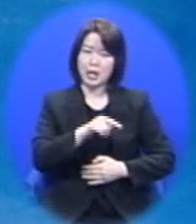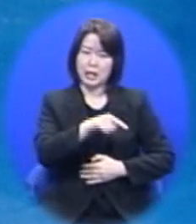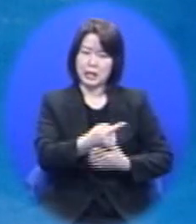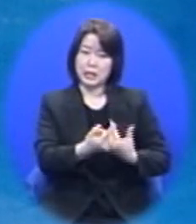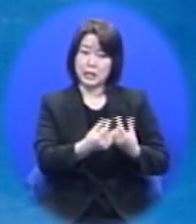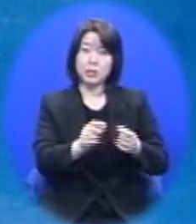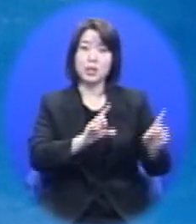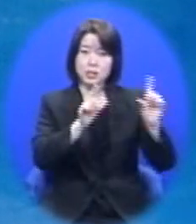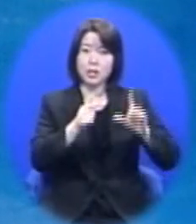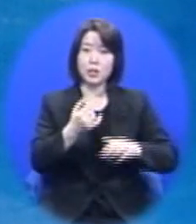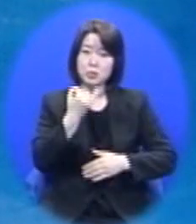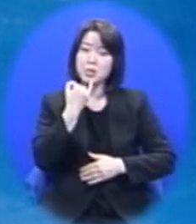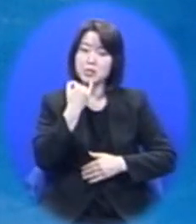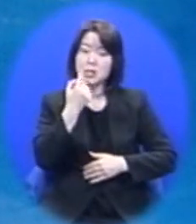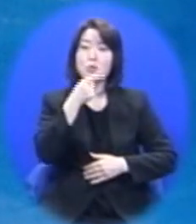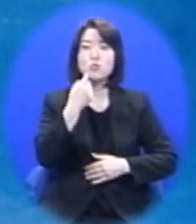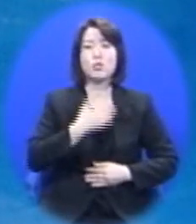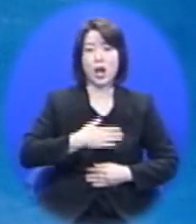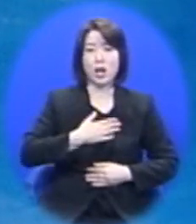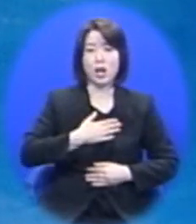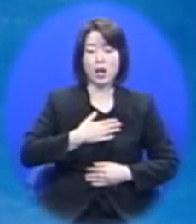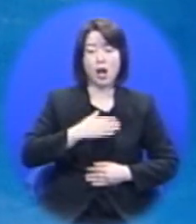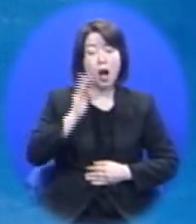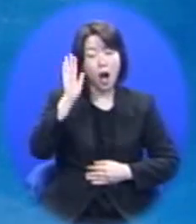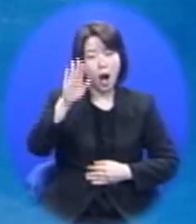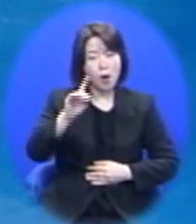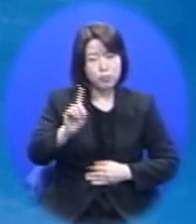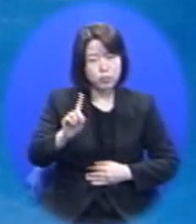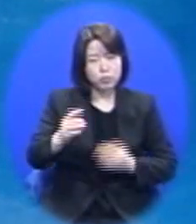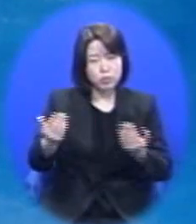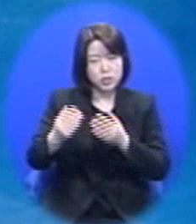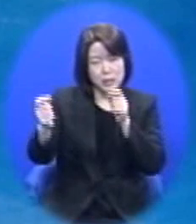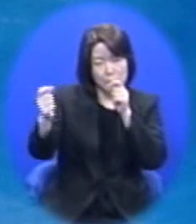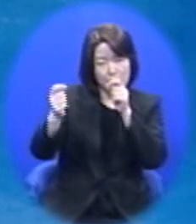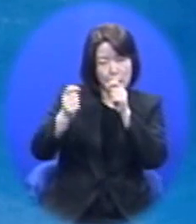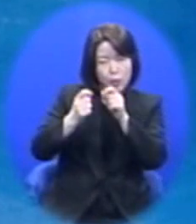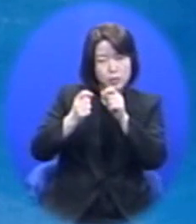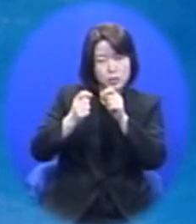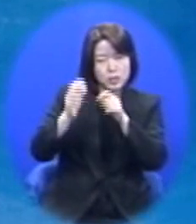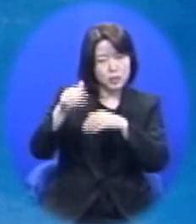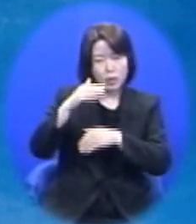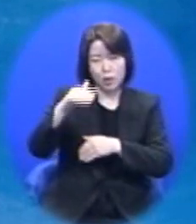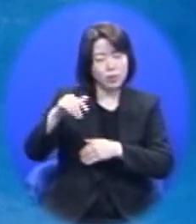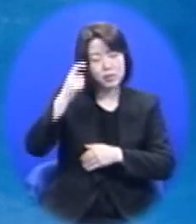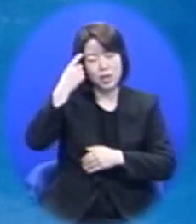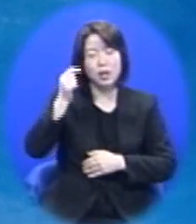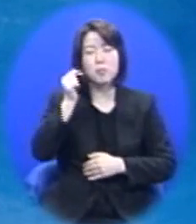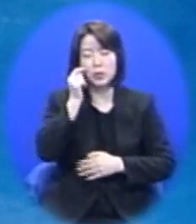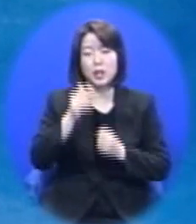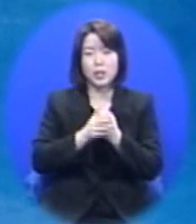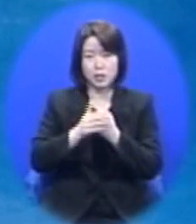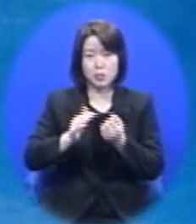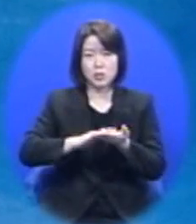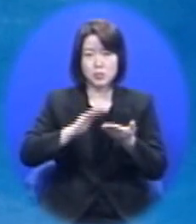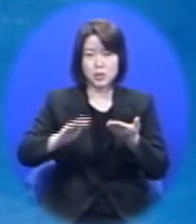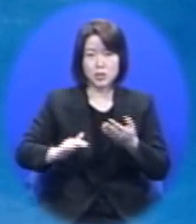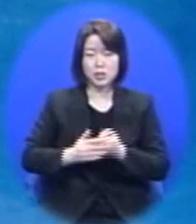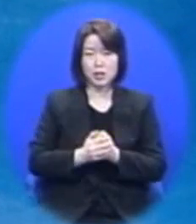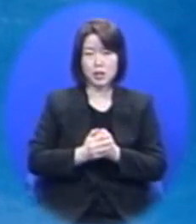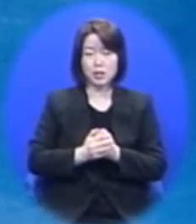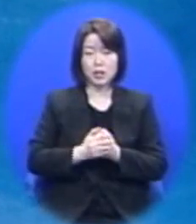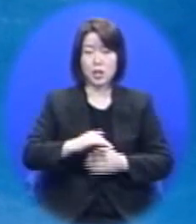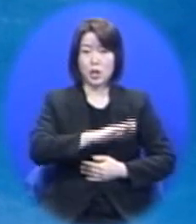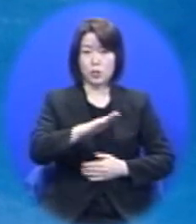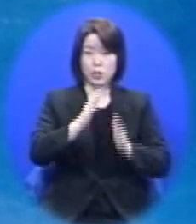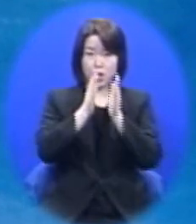줄, 무슨 일이 눈앞에 다가오는지를 전혀 생각을 못하는 거죠. 우리가 모세의 시편을